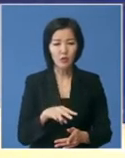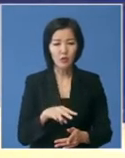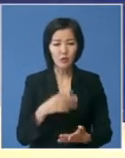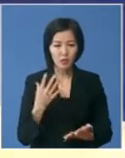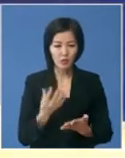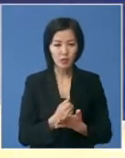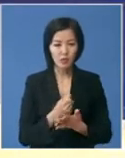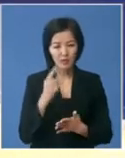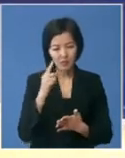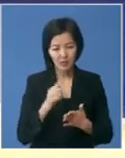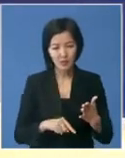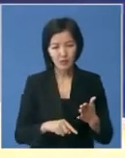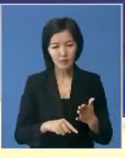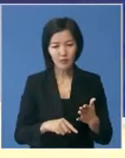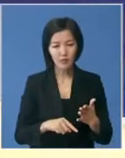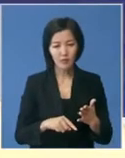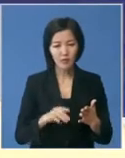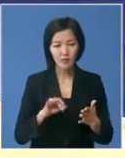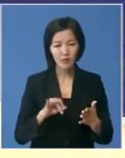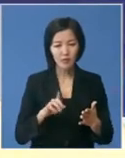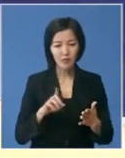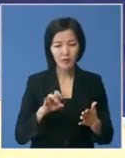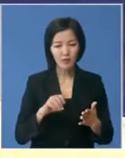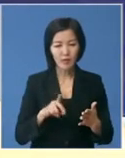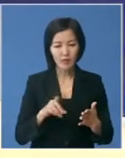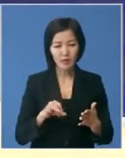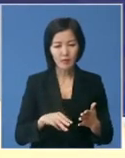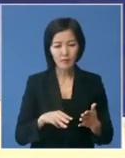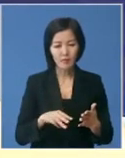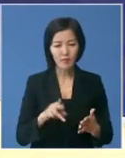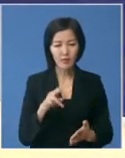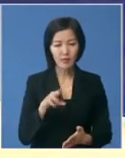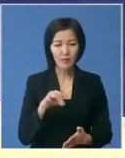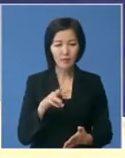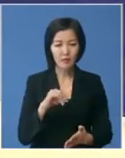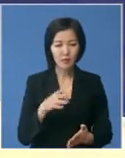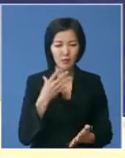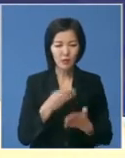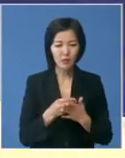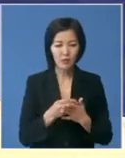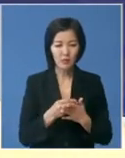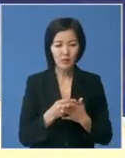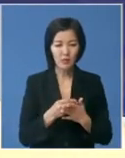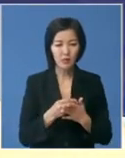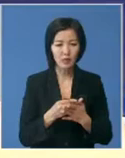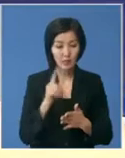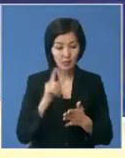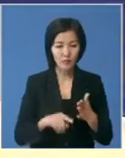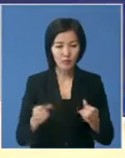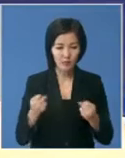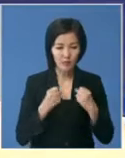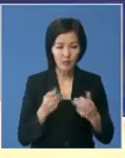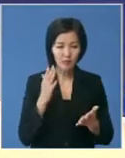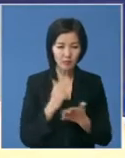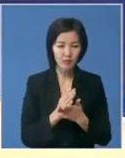Қанжығалайдар, Смайылхан Ибрагим және Кудин Дмитрий деген өзіміздің үміт атып отырған спортшыларымыздар,